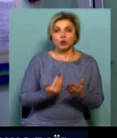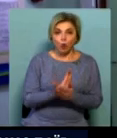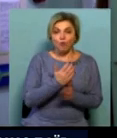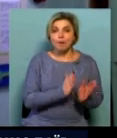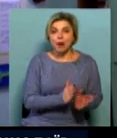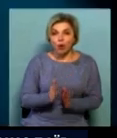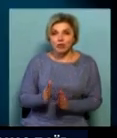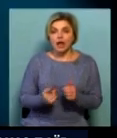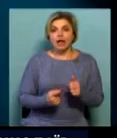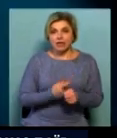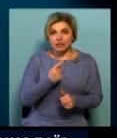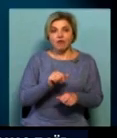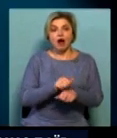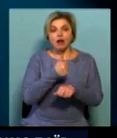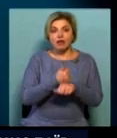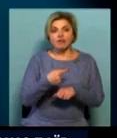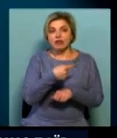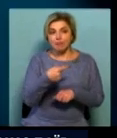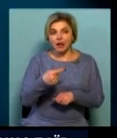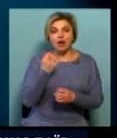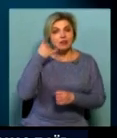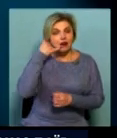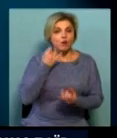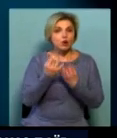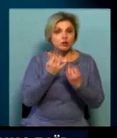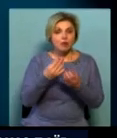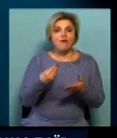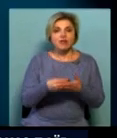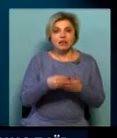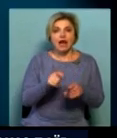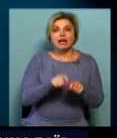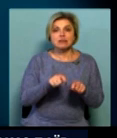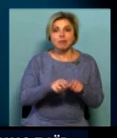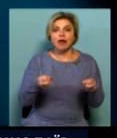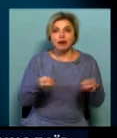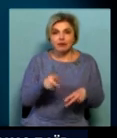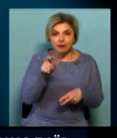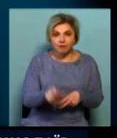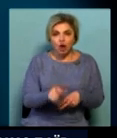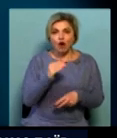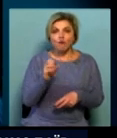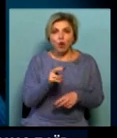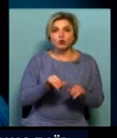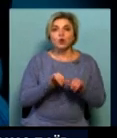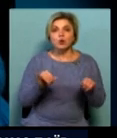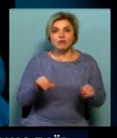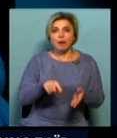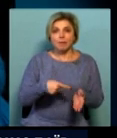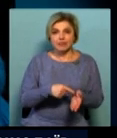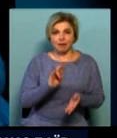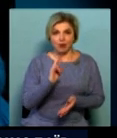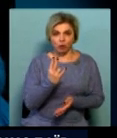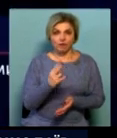механізму назвала основними його мінусами у телефонній розмові фінансовий експерт громадської організації «Фонд розвитку міста Миколаєва»